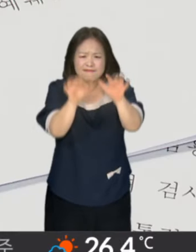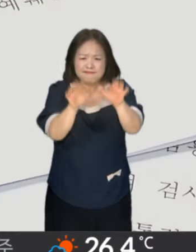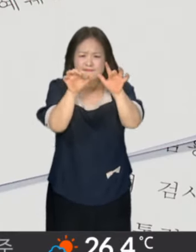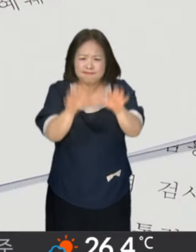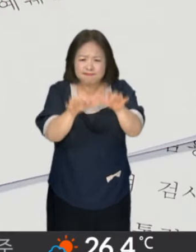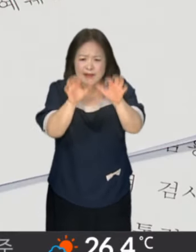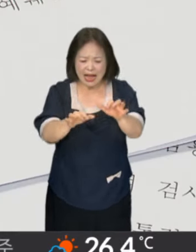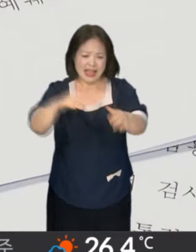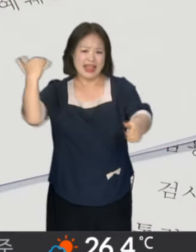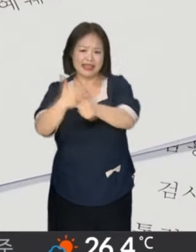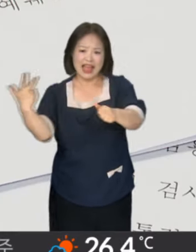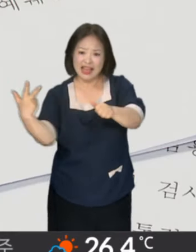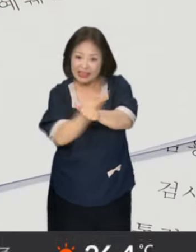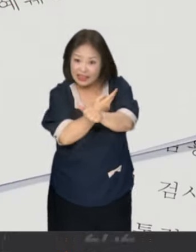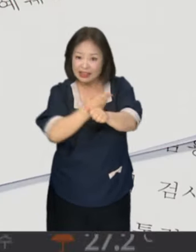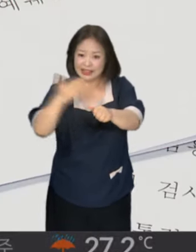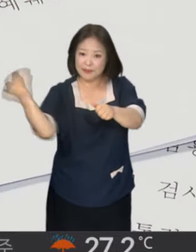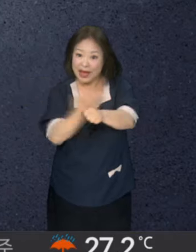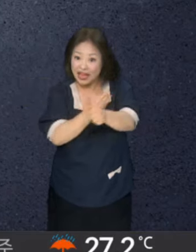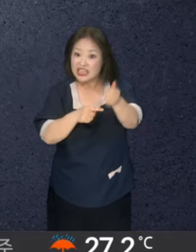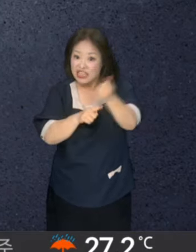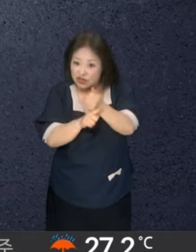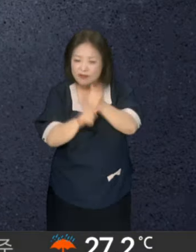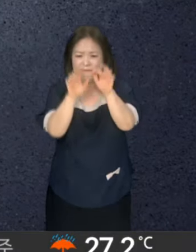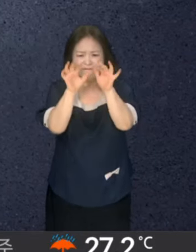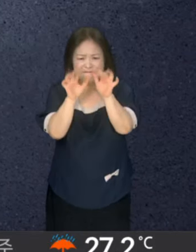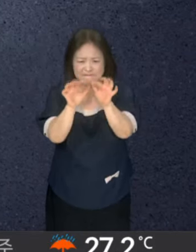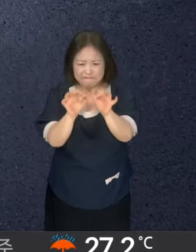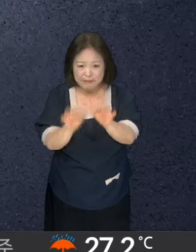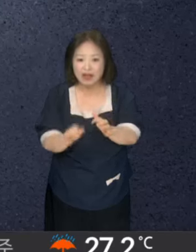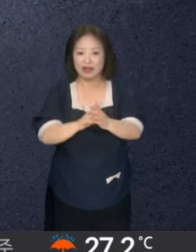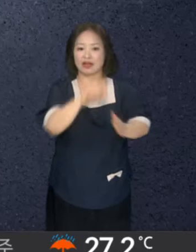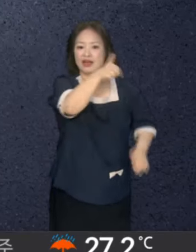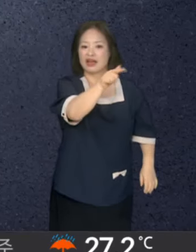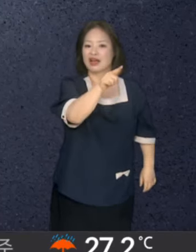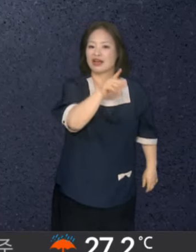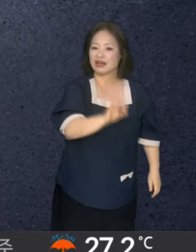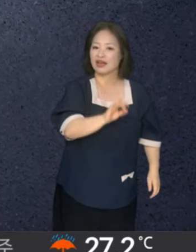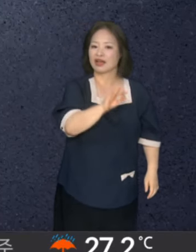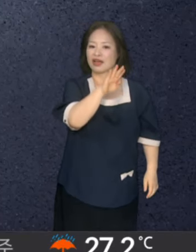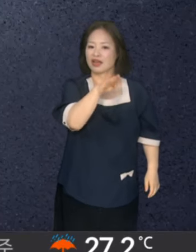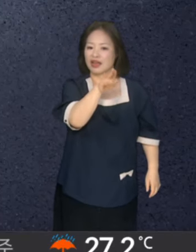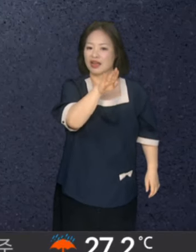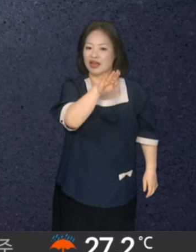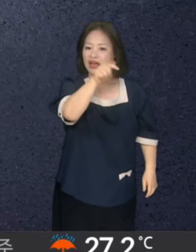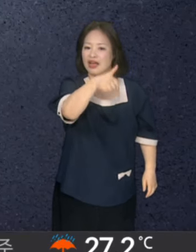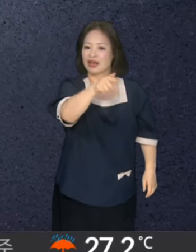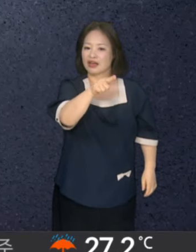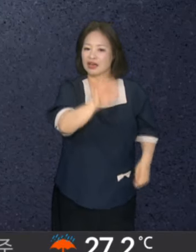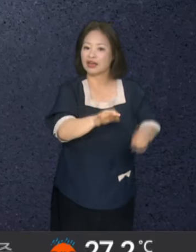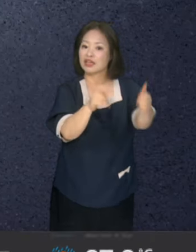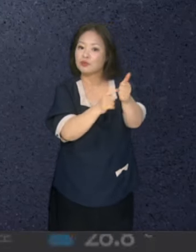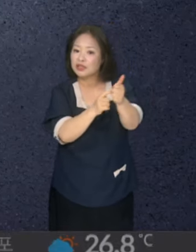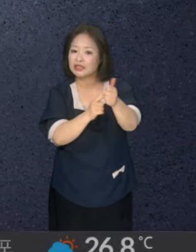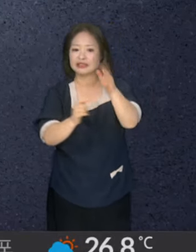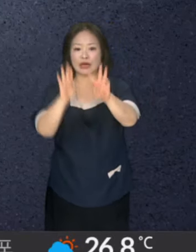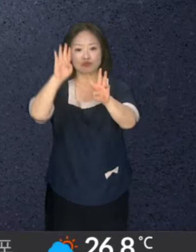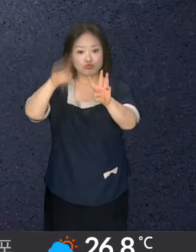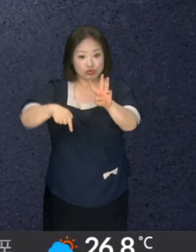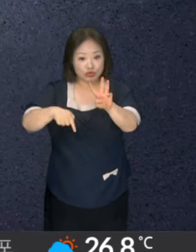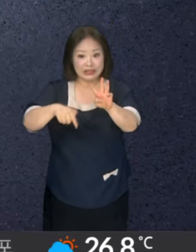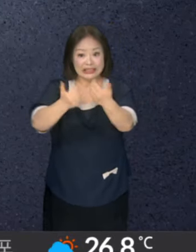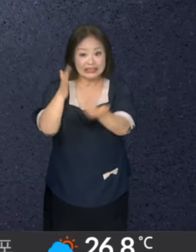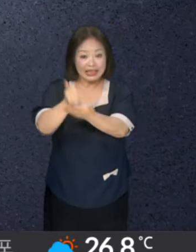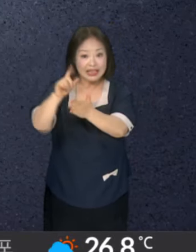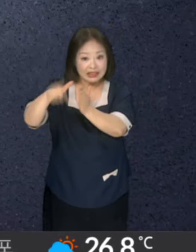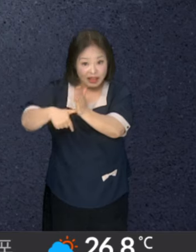탄핵 사유가 빼곡히 적혀 있습니다 특히 강백신 검사의 경우 중앙지원 반부패 3부장 시절 피 사실